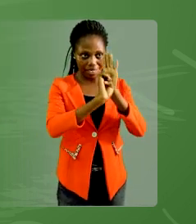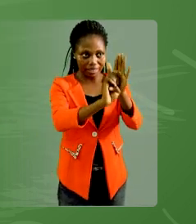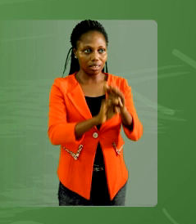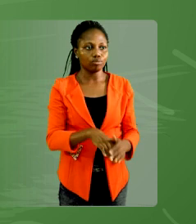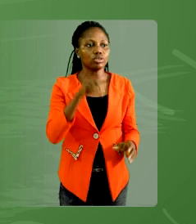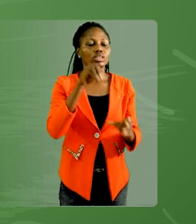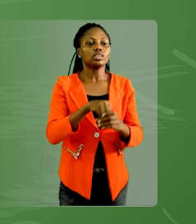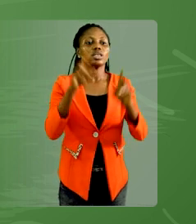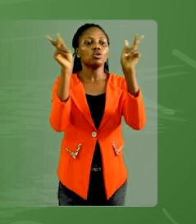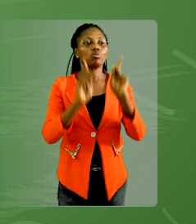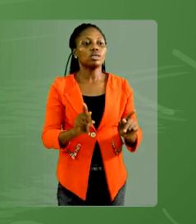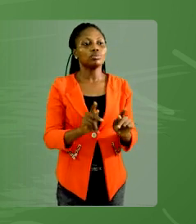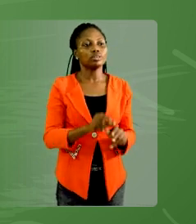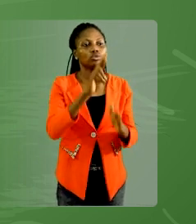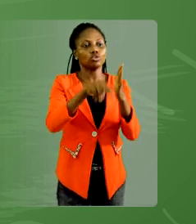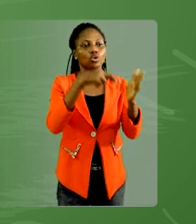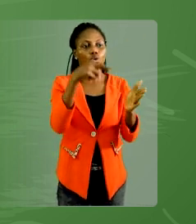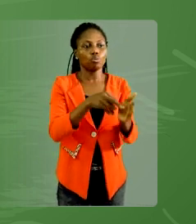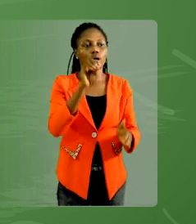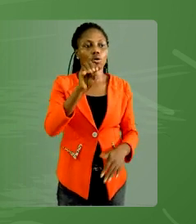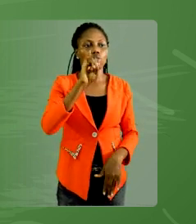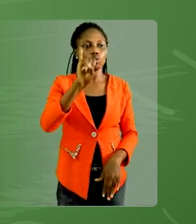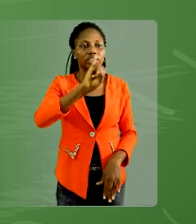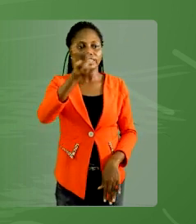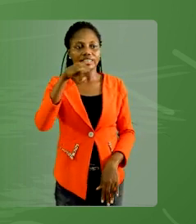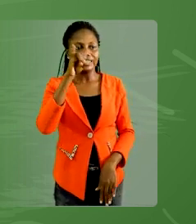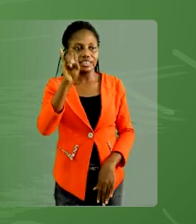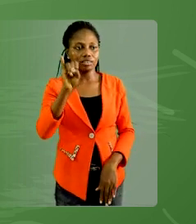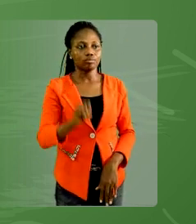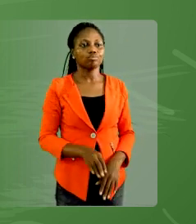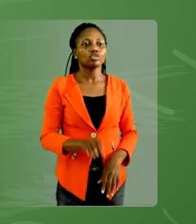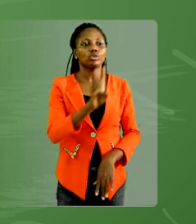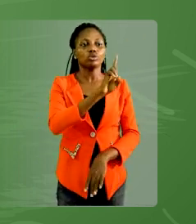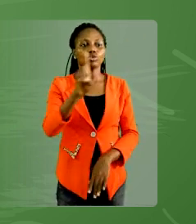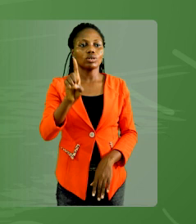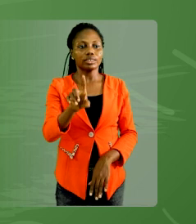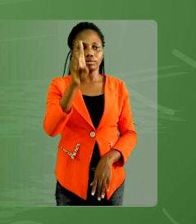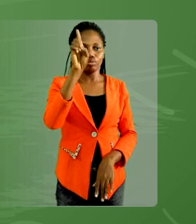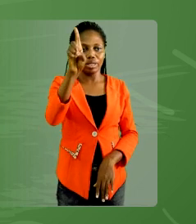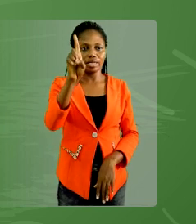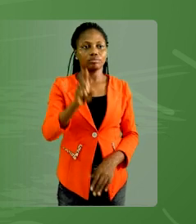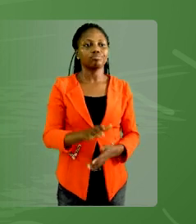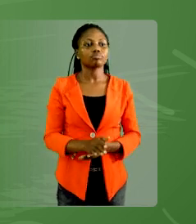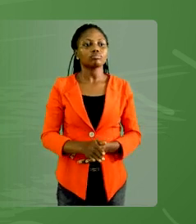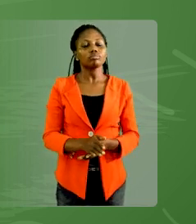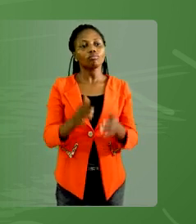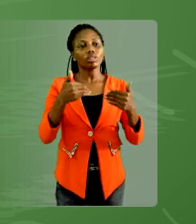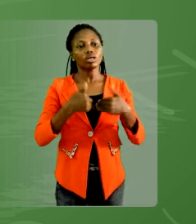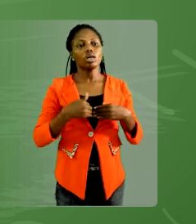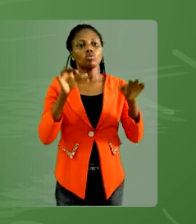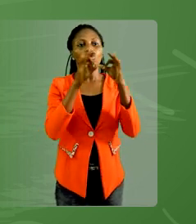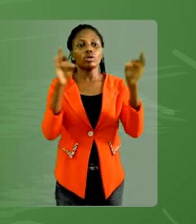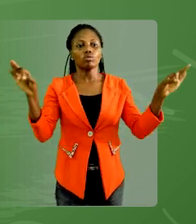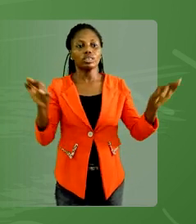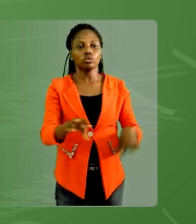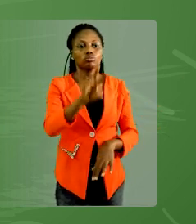Dans le plan muni du repère OIJ, une droite D a pour équation